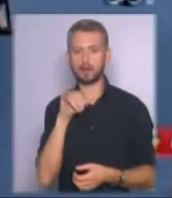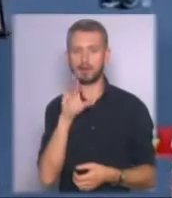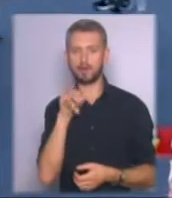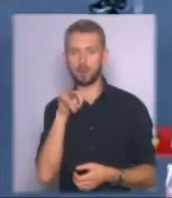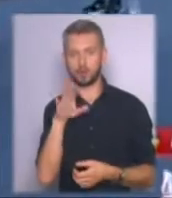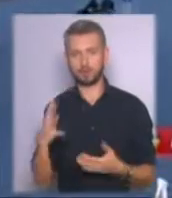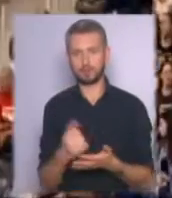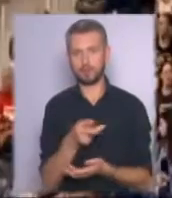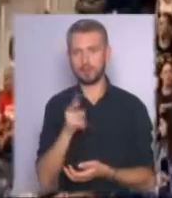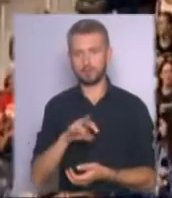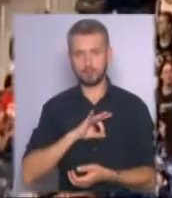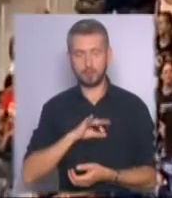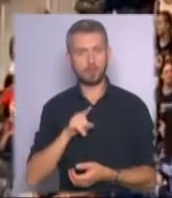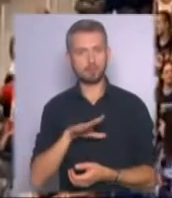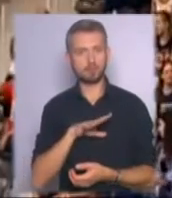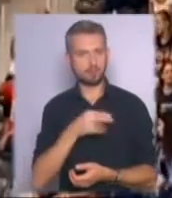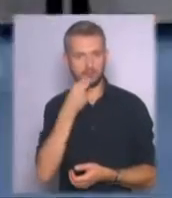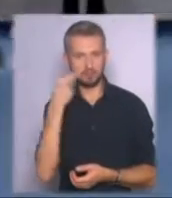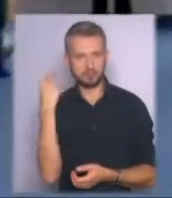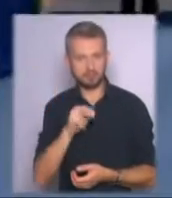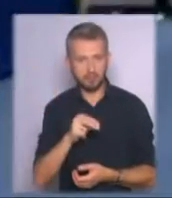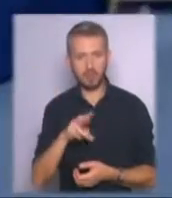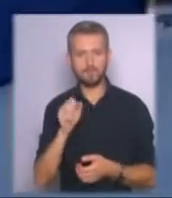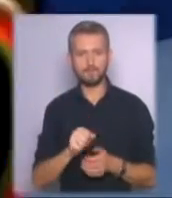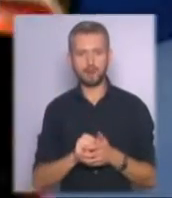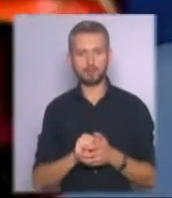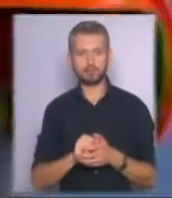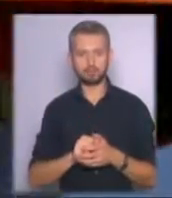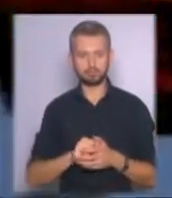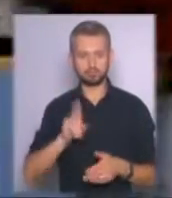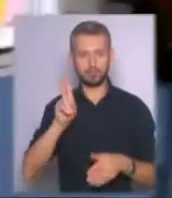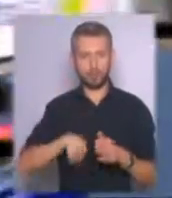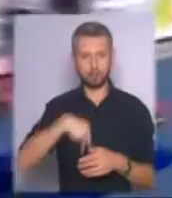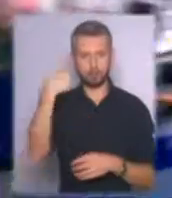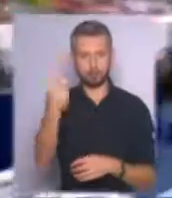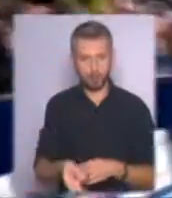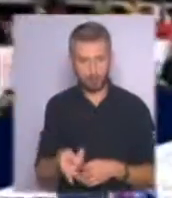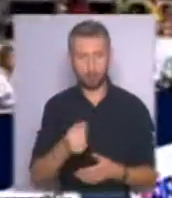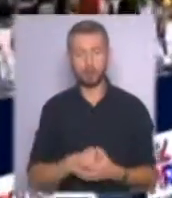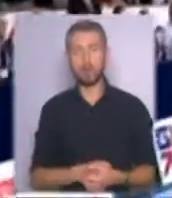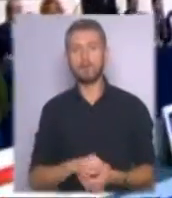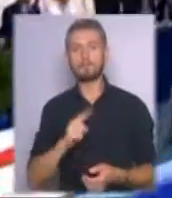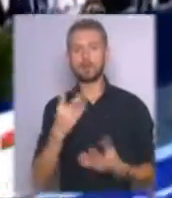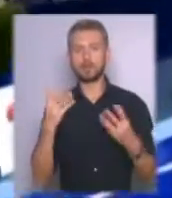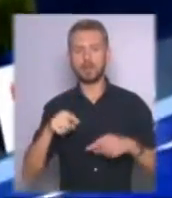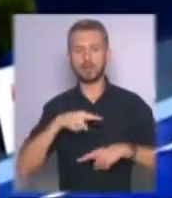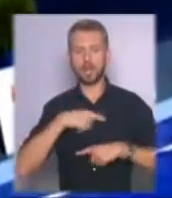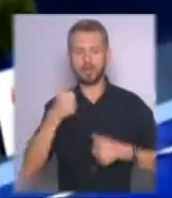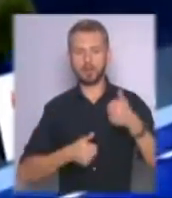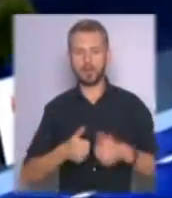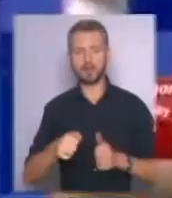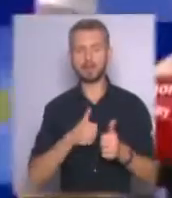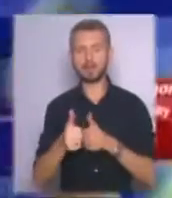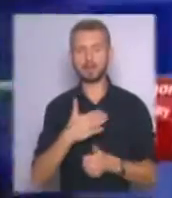став найкращим в опорному стрибку, а у вправах на кільцях взяв срібло. І нагадаємо, що у перший день фінальних змагань лідер нашої збірної